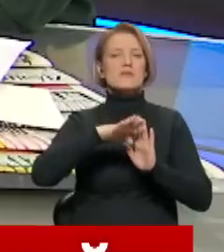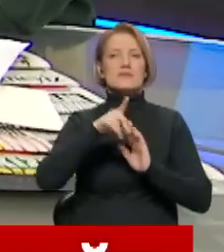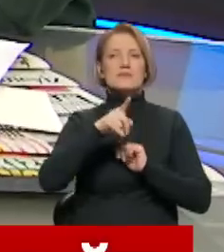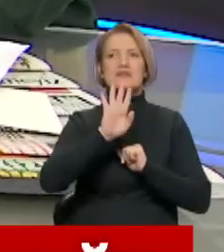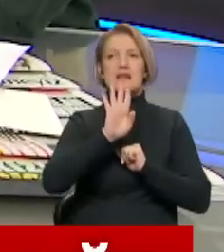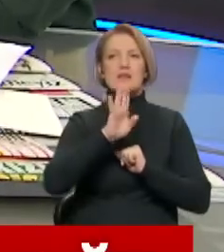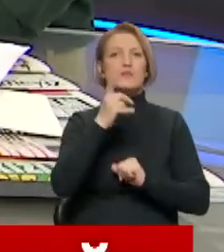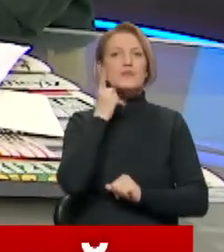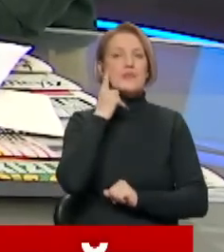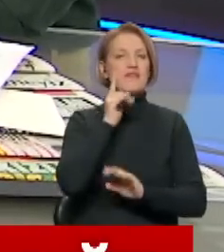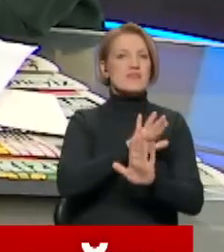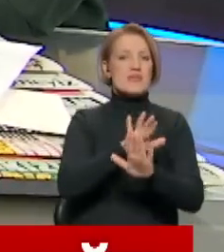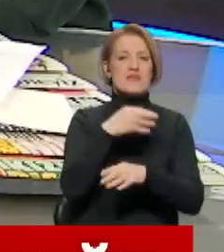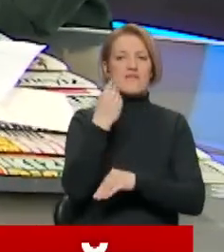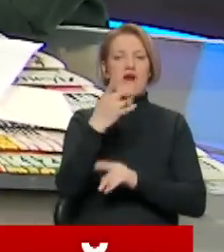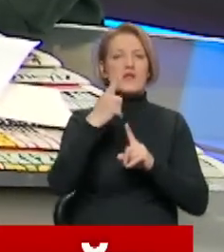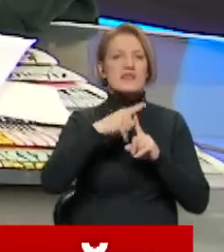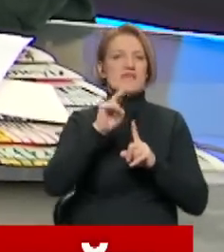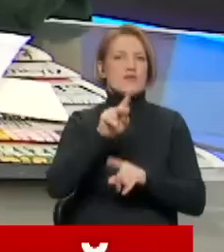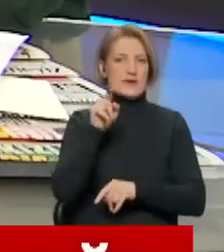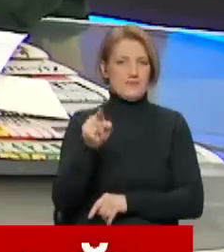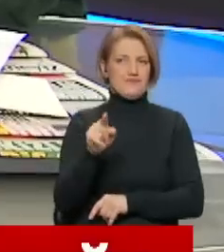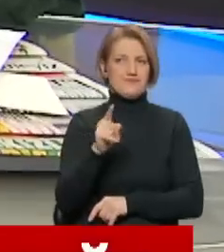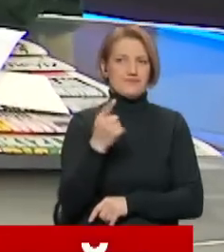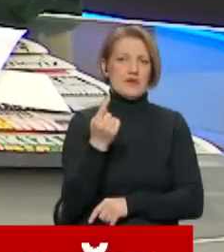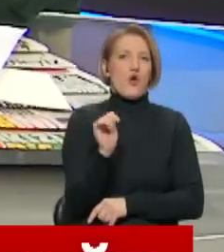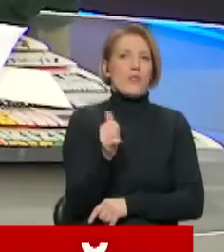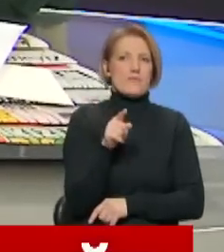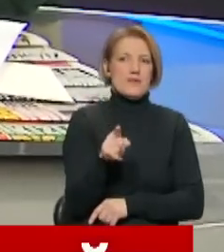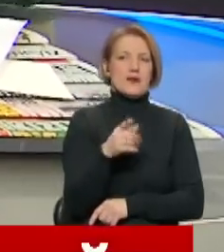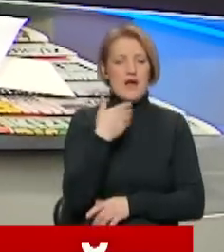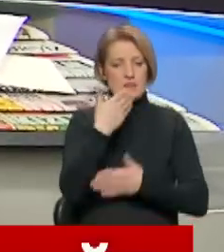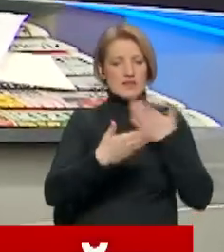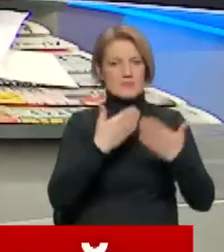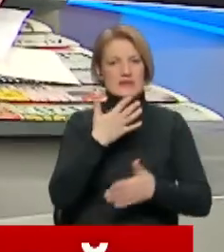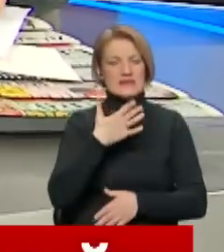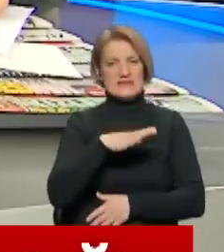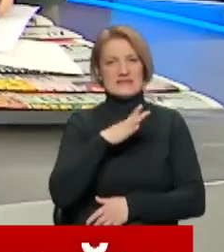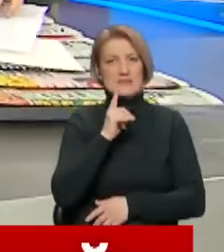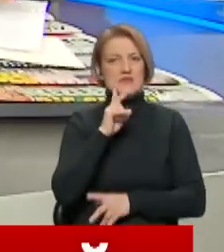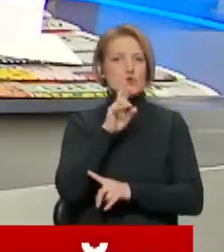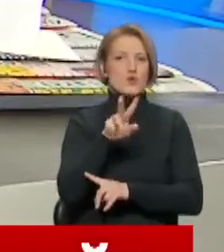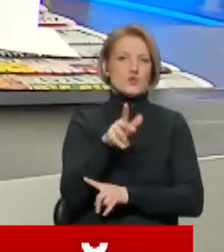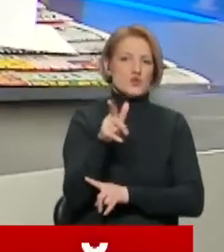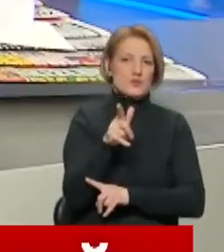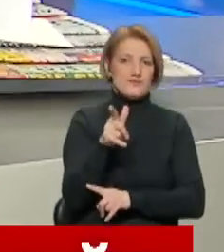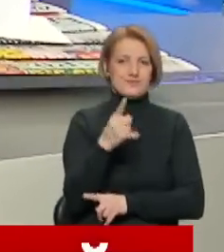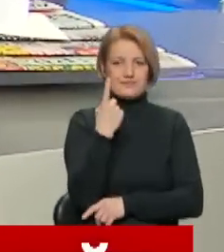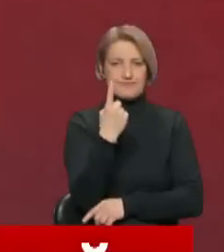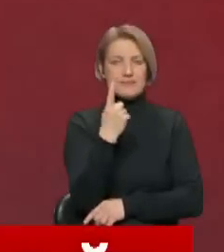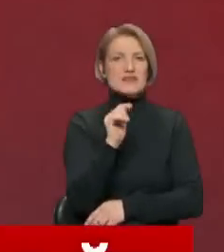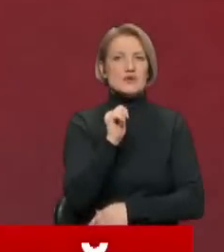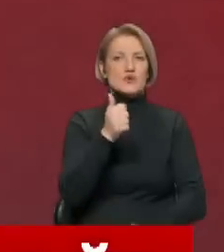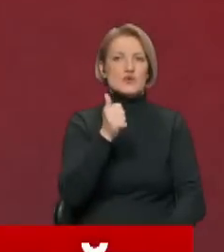Rusya'da Rusya'nın devlet destekli televizyon kanalı olması sebebiyle Biraz önemli O yüzden burada bahsetmek istediğim bir görüntü şimdi bir